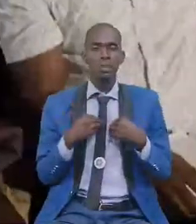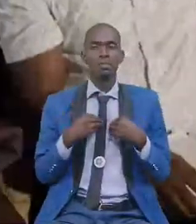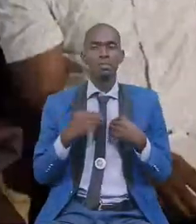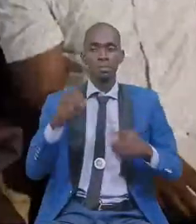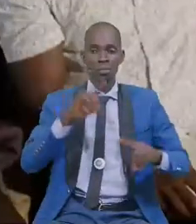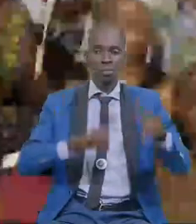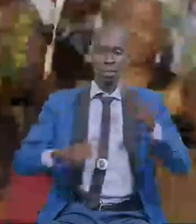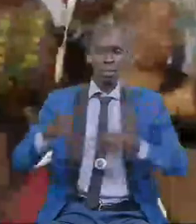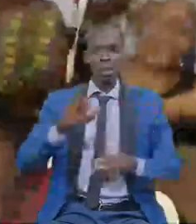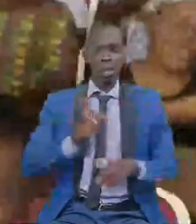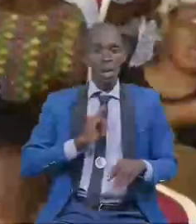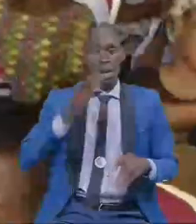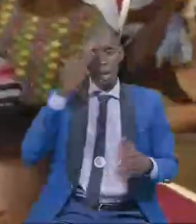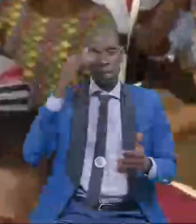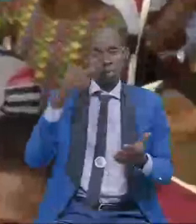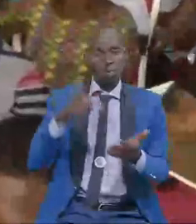Je reconnais.